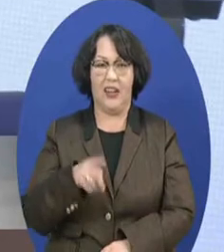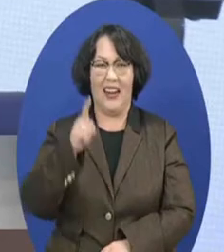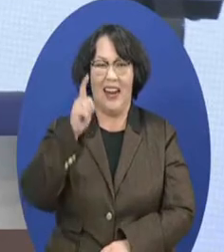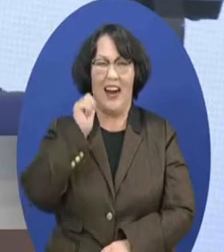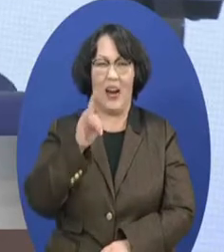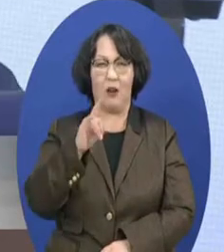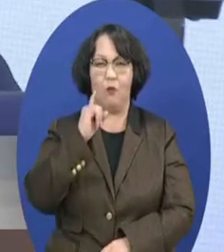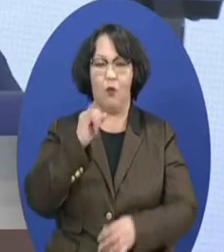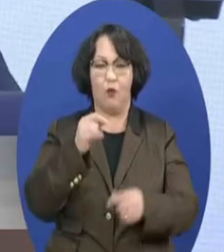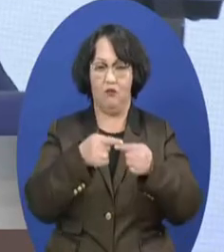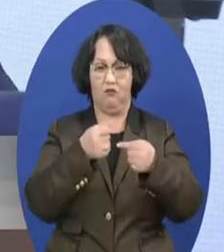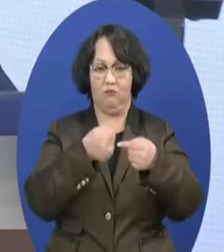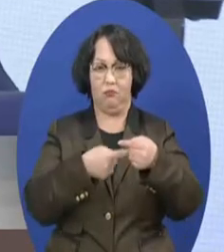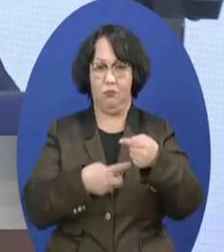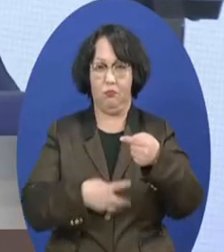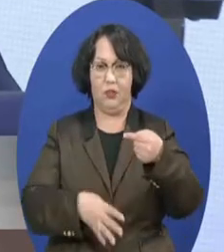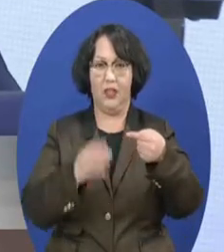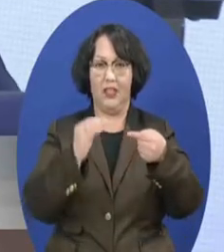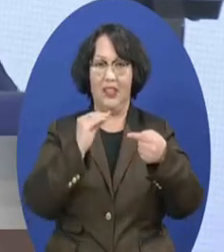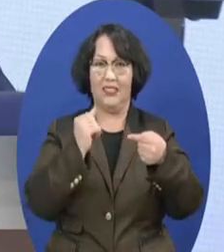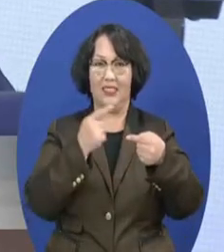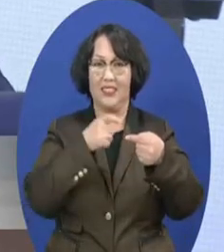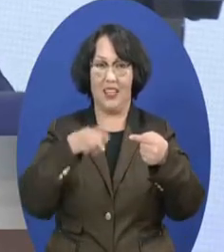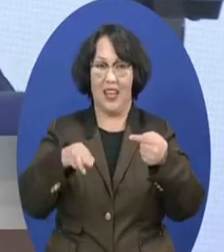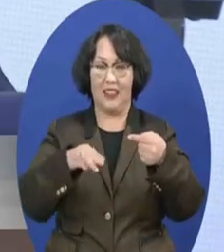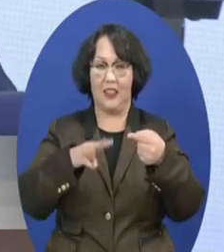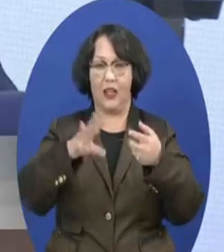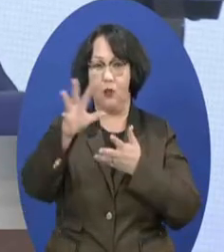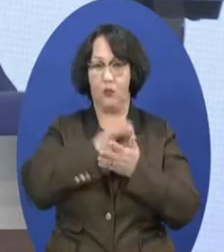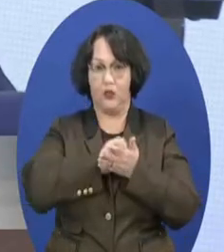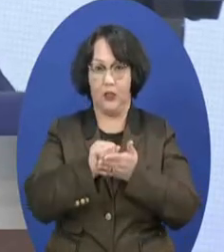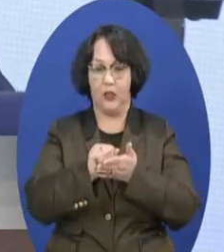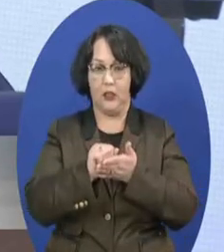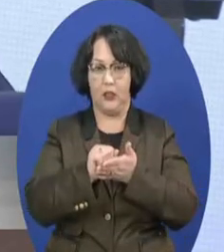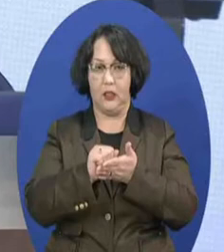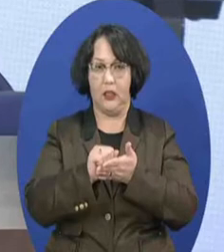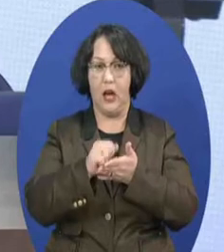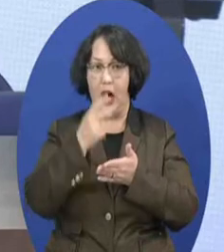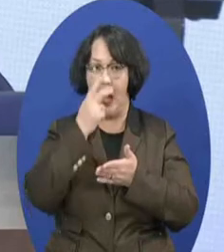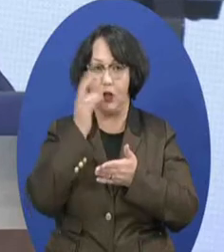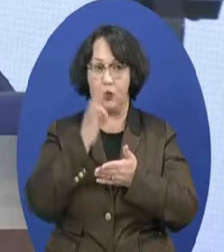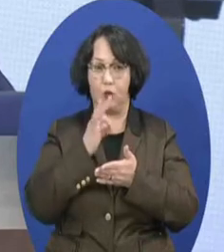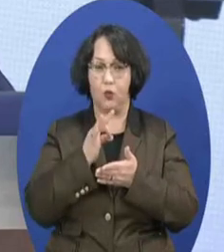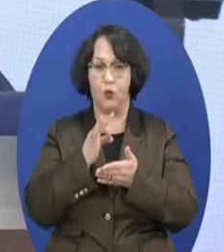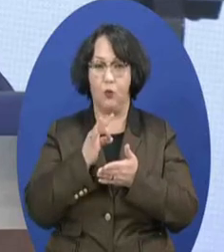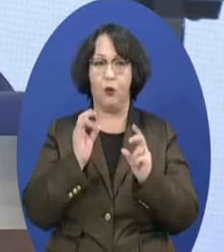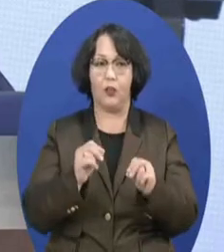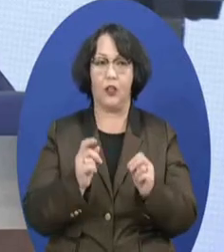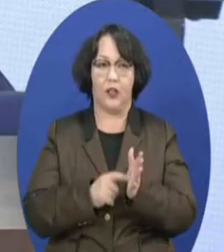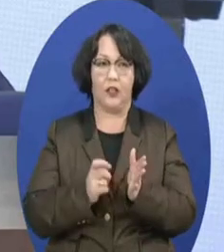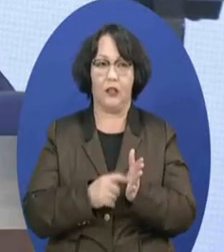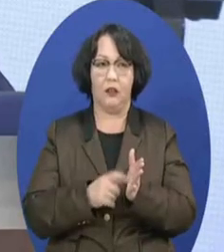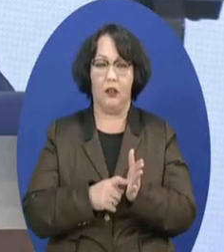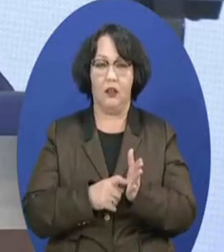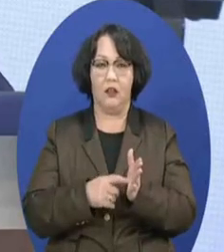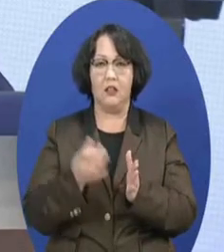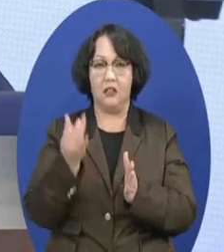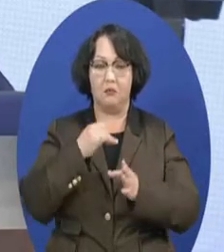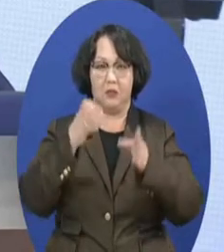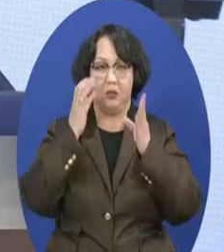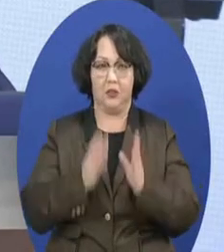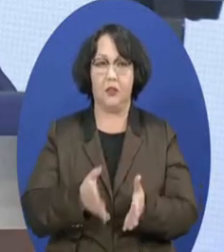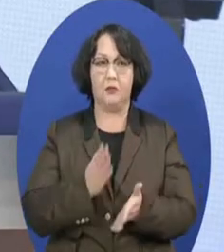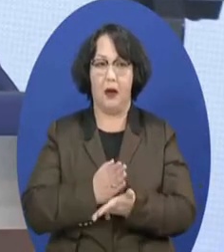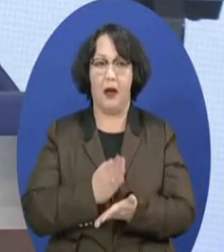хар жагсаалтыг харагдахгүй болгоё, тохируулах ёо гэж байна. Одоо энэ бол татвар хэрэгжүүлэлт биш. 71 мянган.